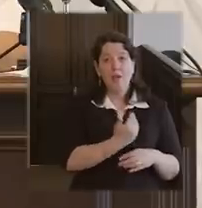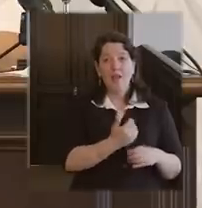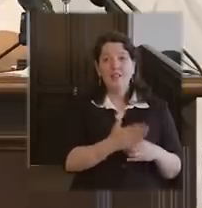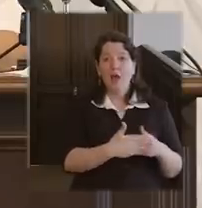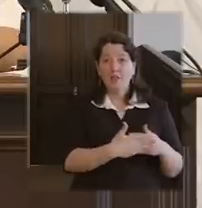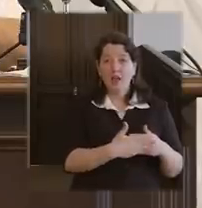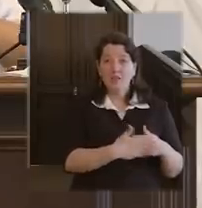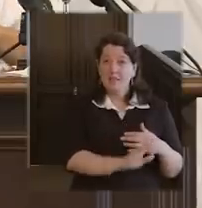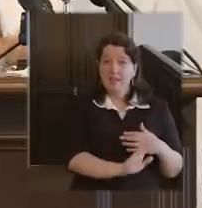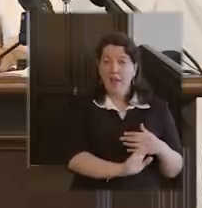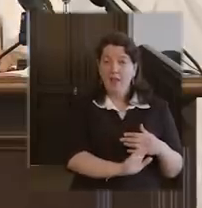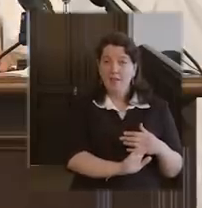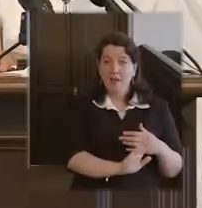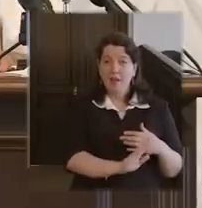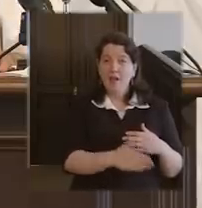Нет.